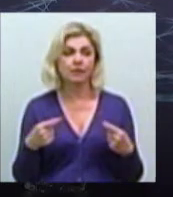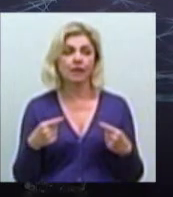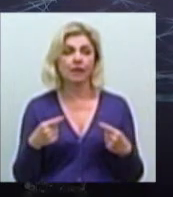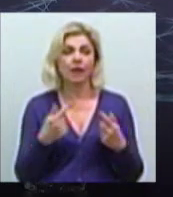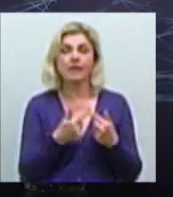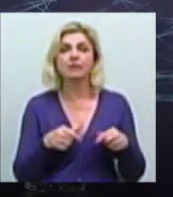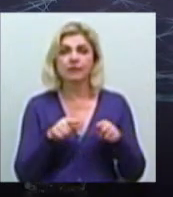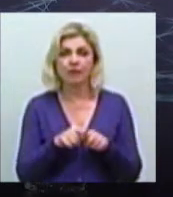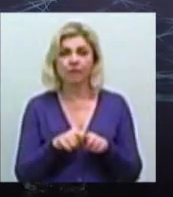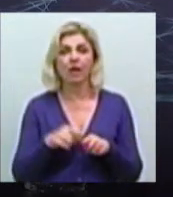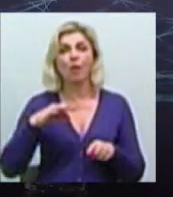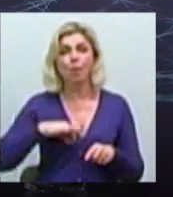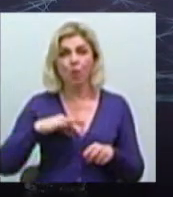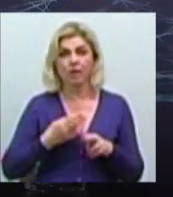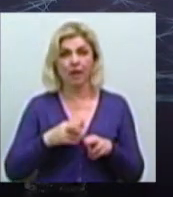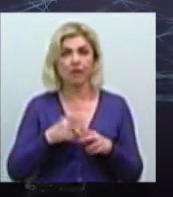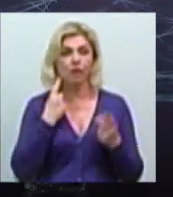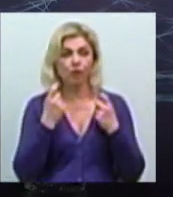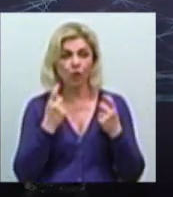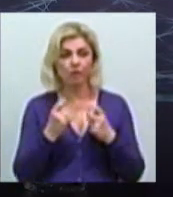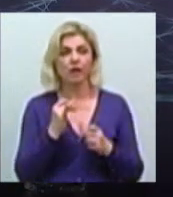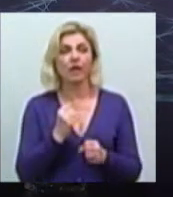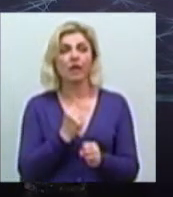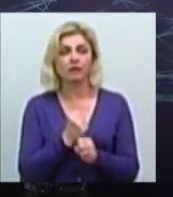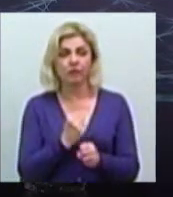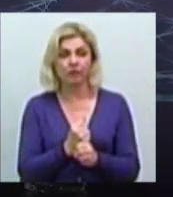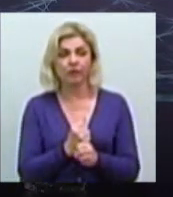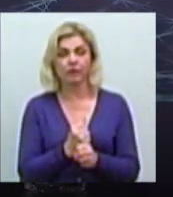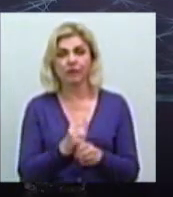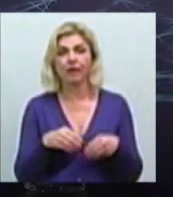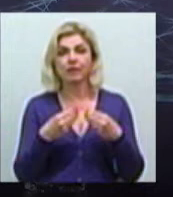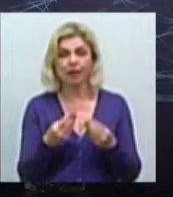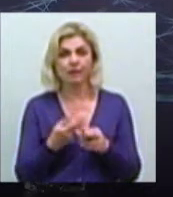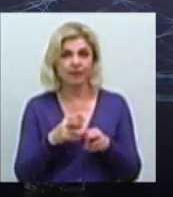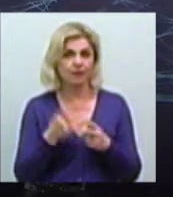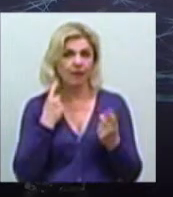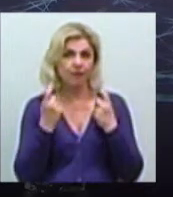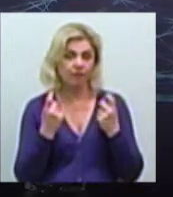інстанції обмінювалися цими даними і створювали нові види цих даних, які були б,